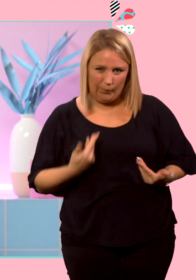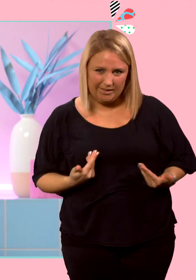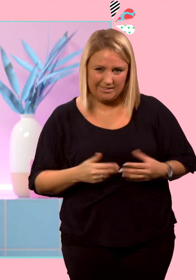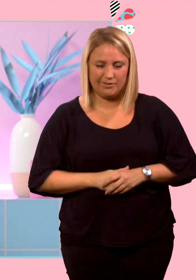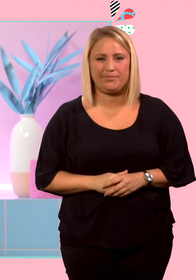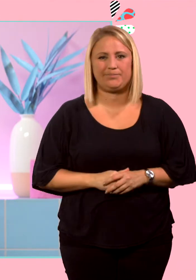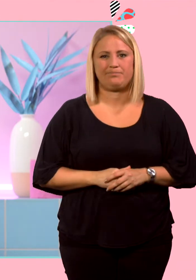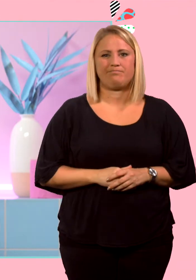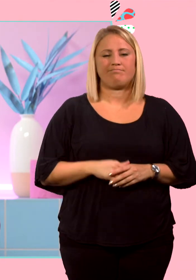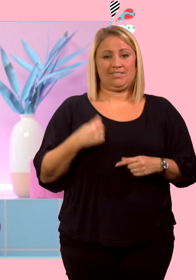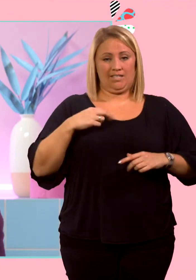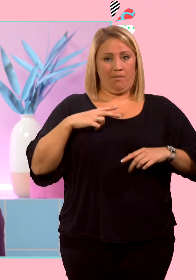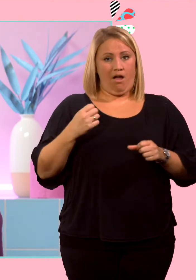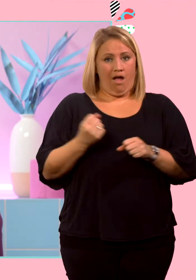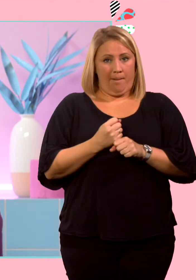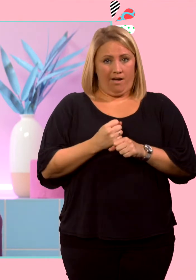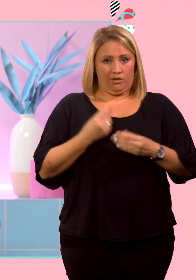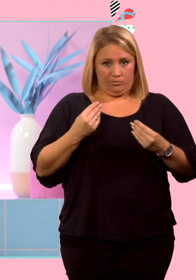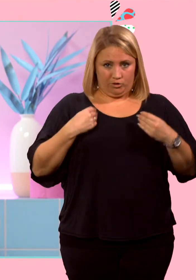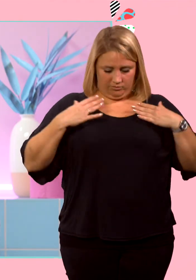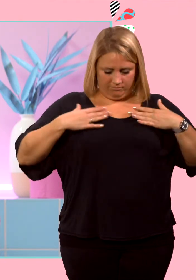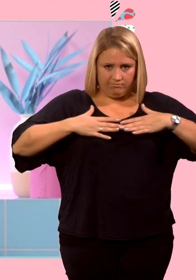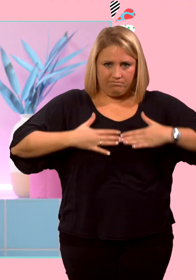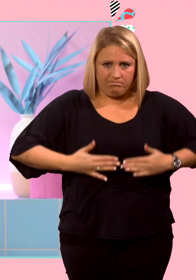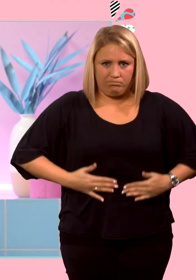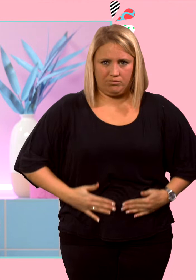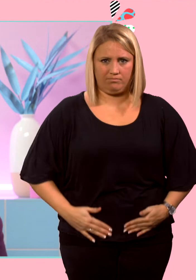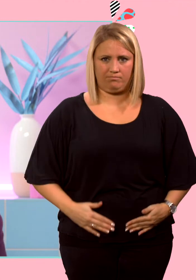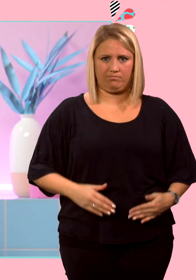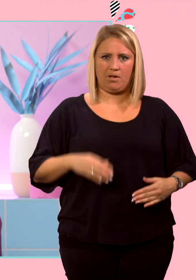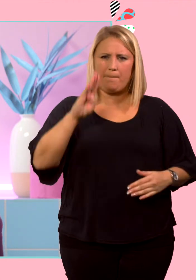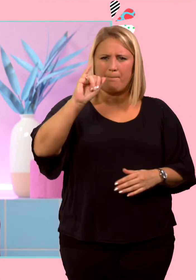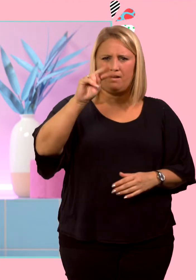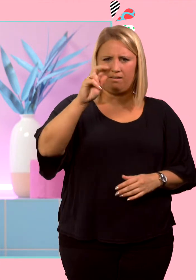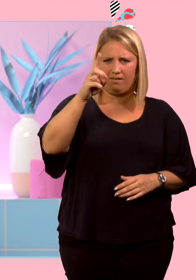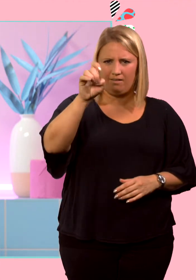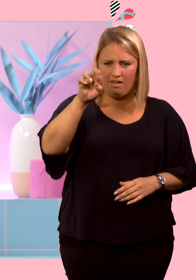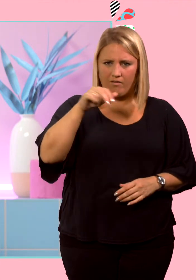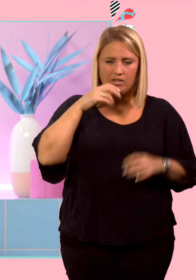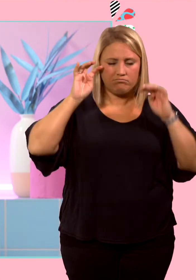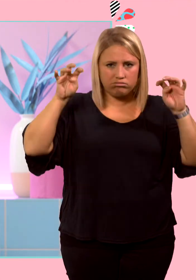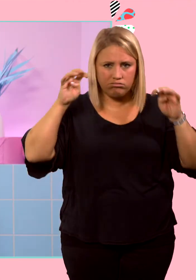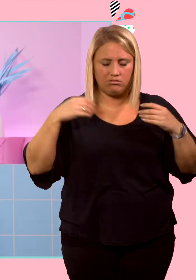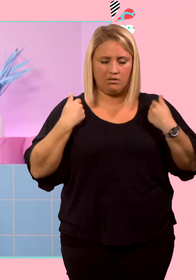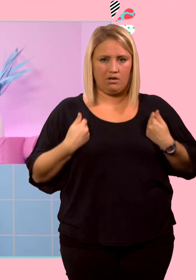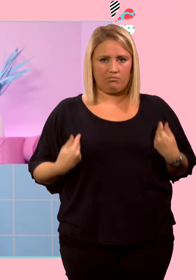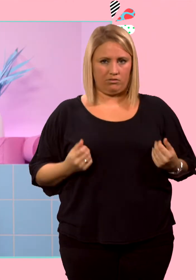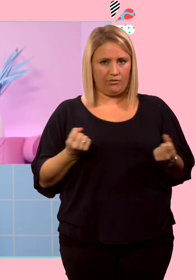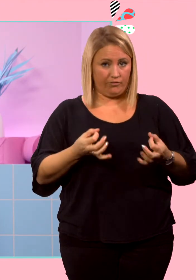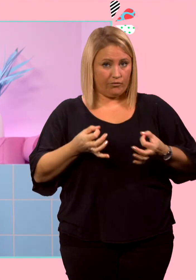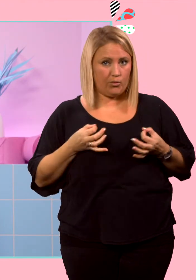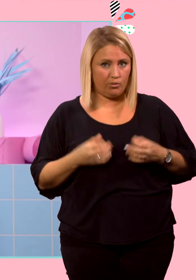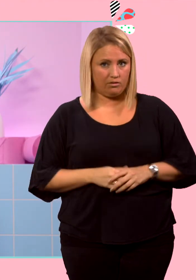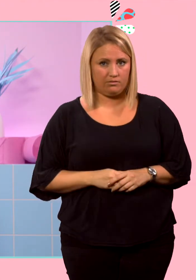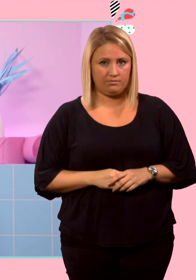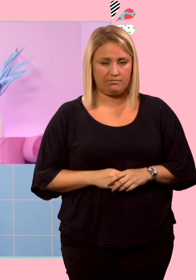ich gearbeitet und da hatte ich dann diesen Binder an und es war einfach extrem anstrengend, viel zu schwitzen und viel körperliche Anstrengungen zu haben. Das war auch bis